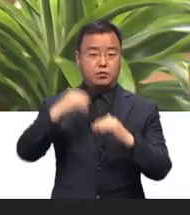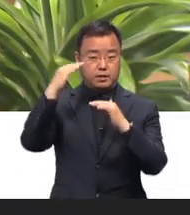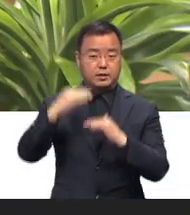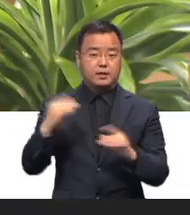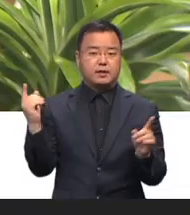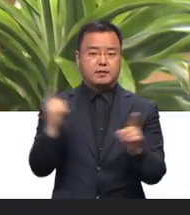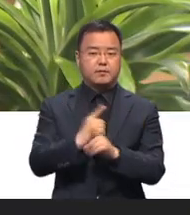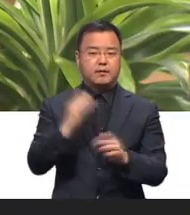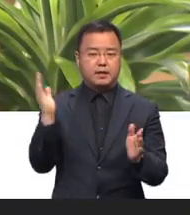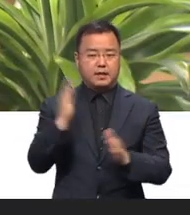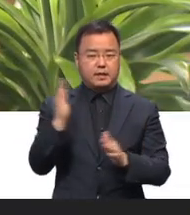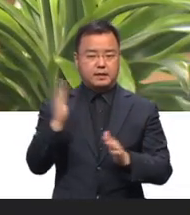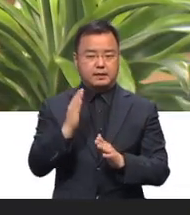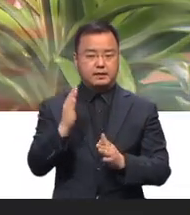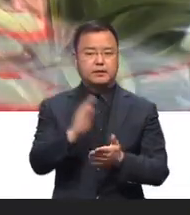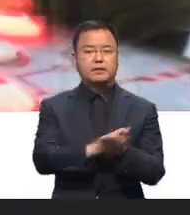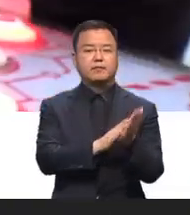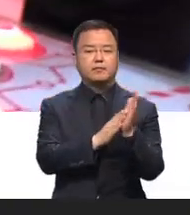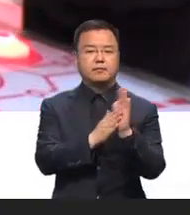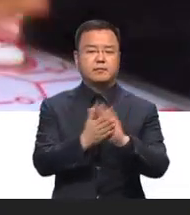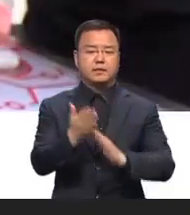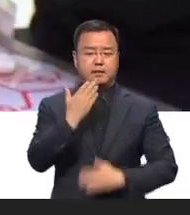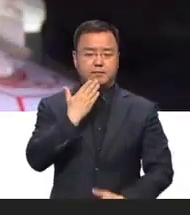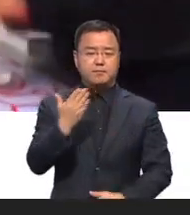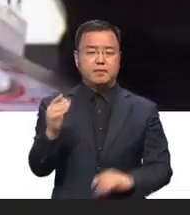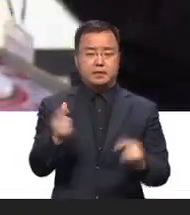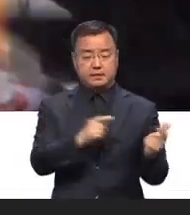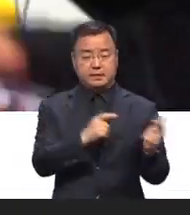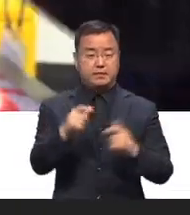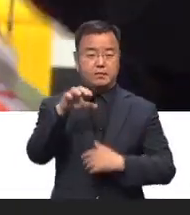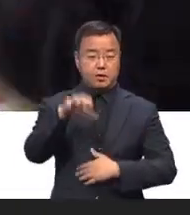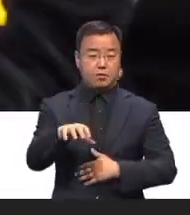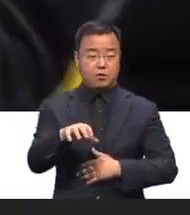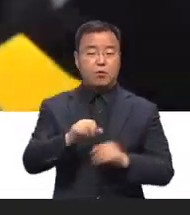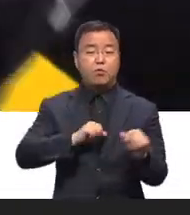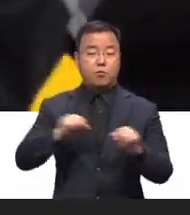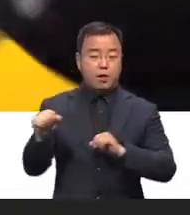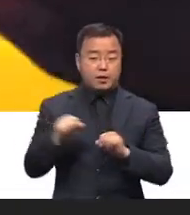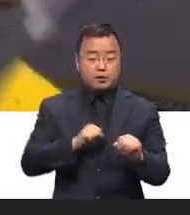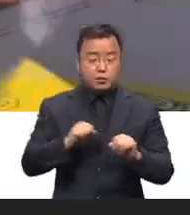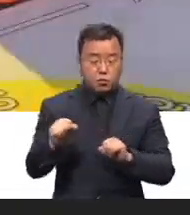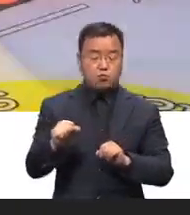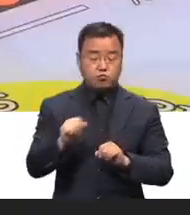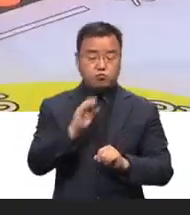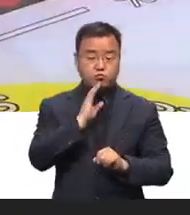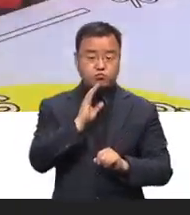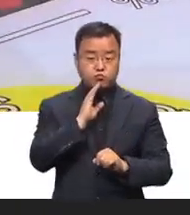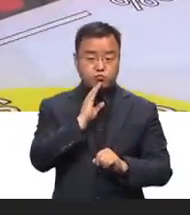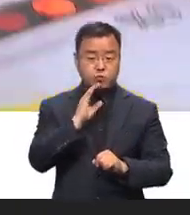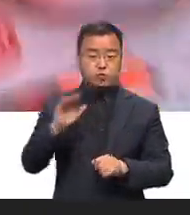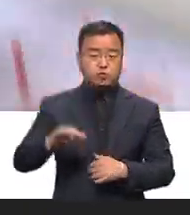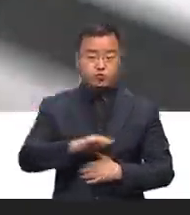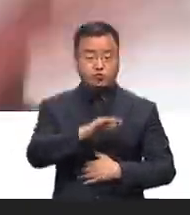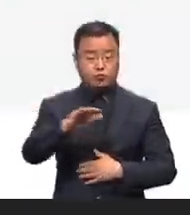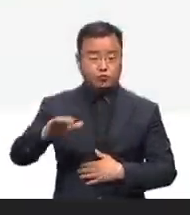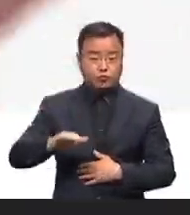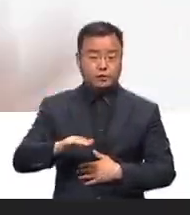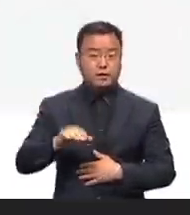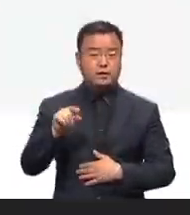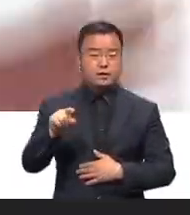우리 학생들이 변합니다. 다양한 그 공간 활동을 통해서 우리가 활동을